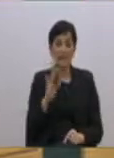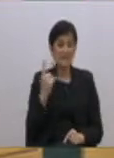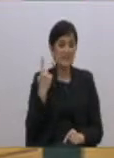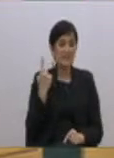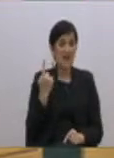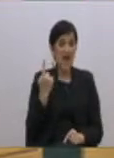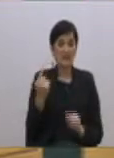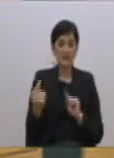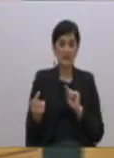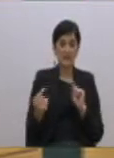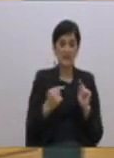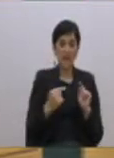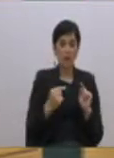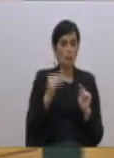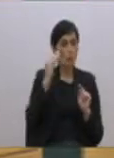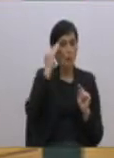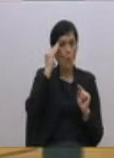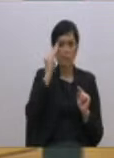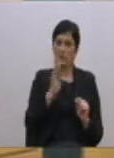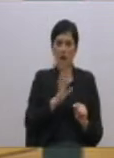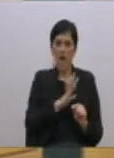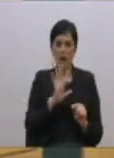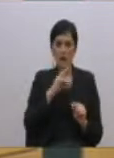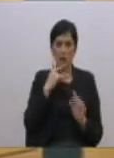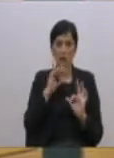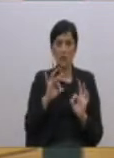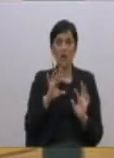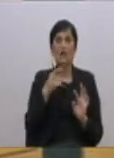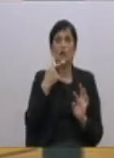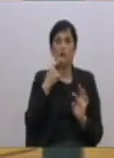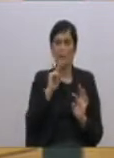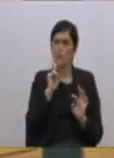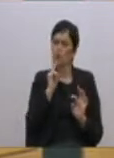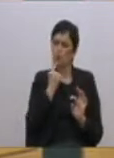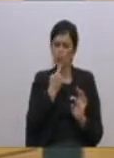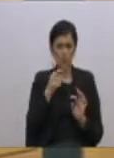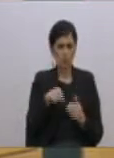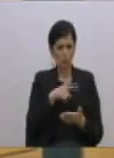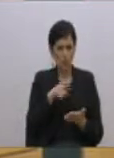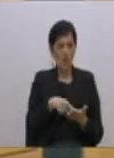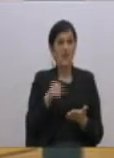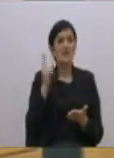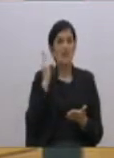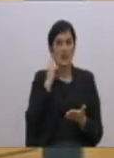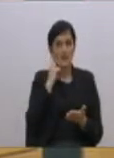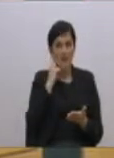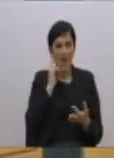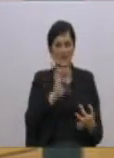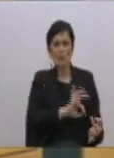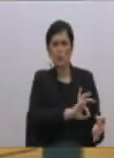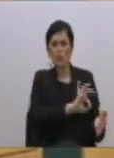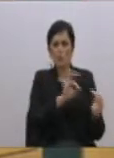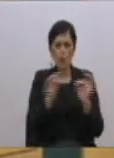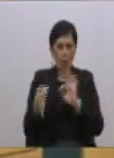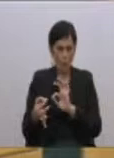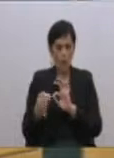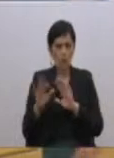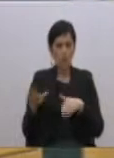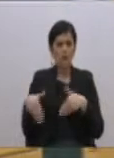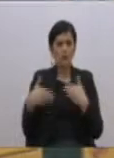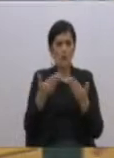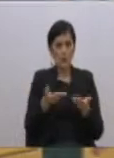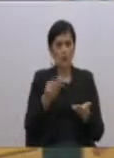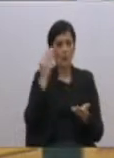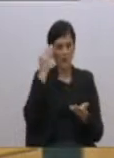არც ერთი საწინააღმდეგო მოსაზრებაც არ თქმულა. ითქვა, რომ რთული საკითხია, გვესმის კომპლექსური და შემოთავაზებული ვერსია